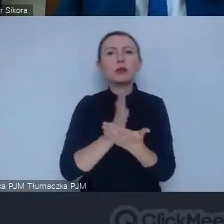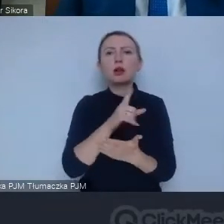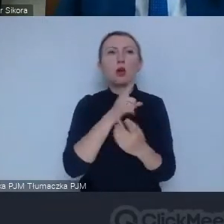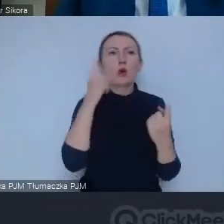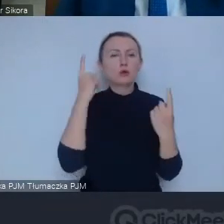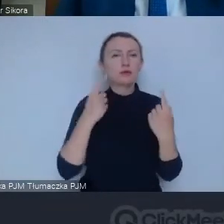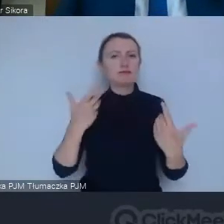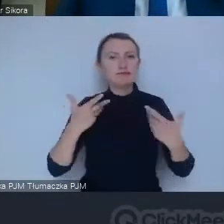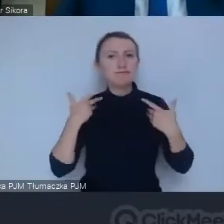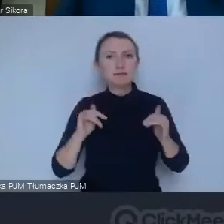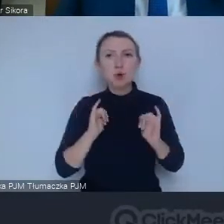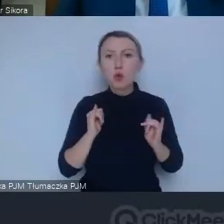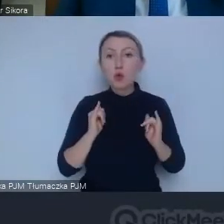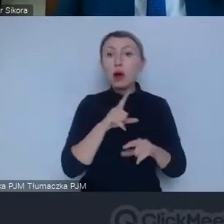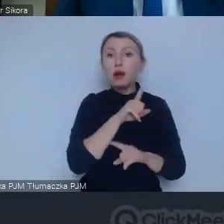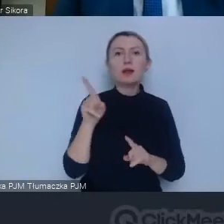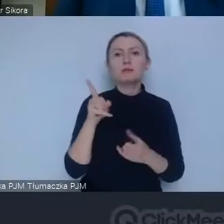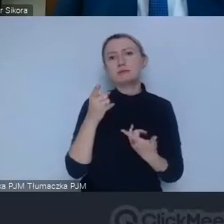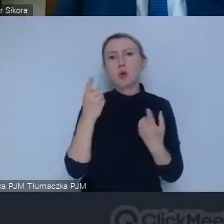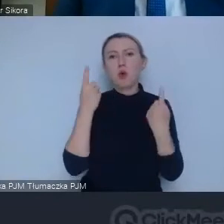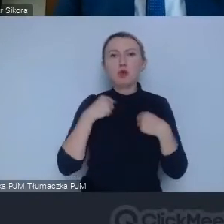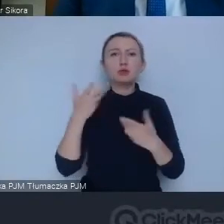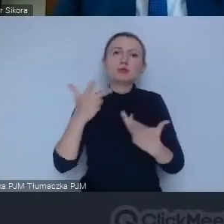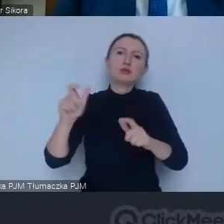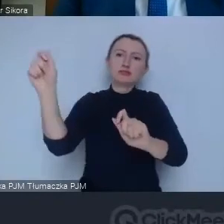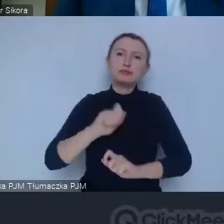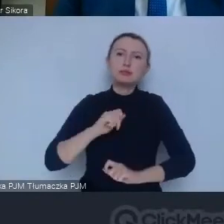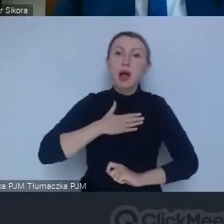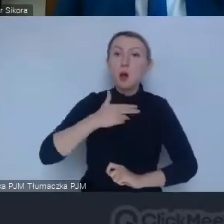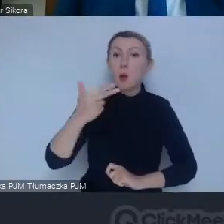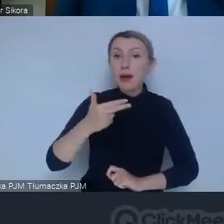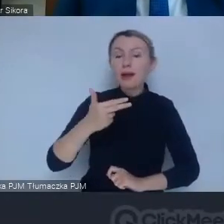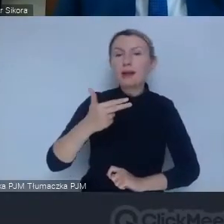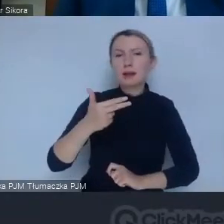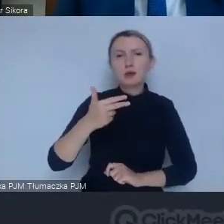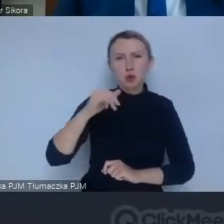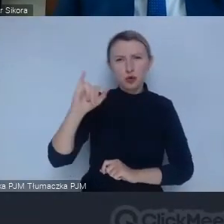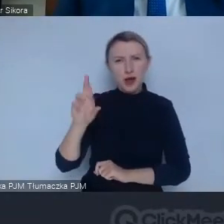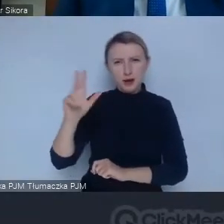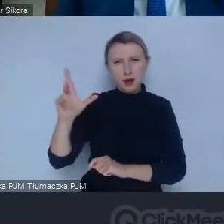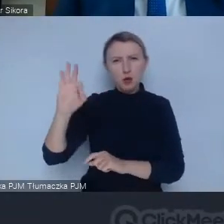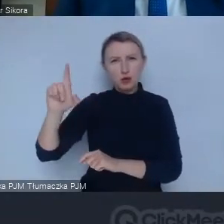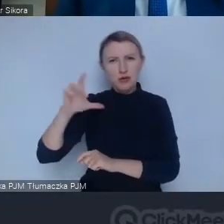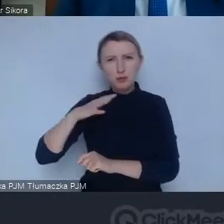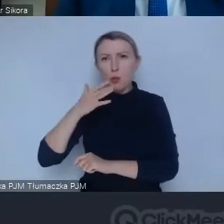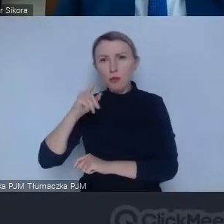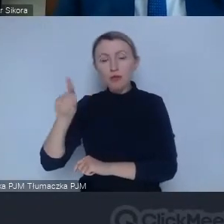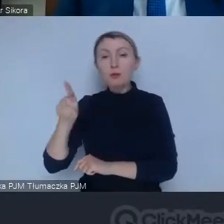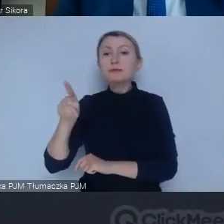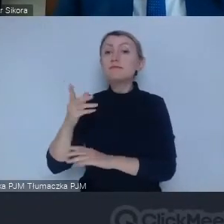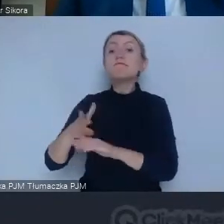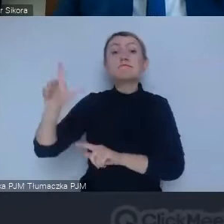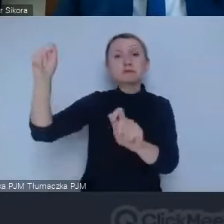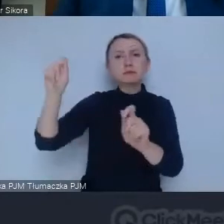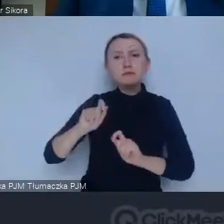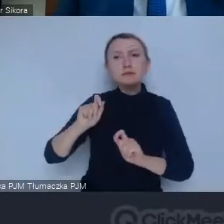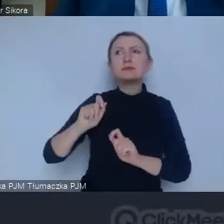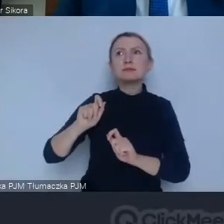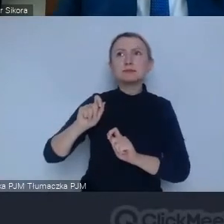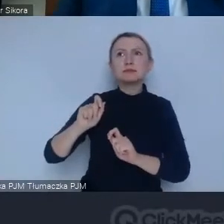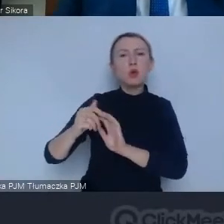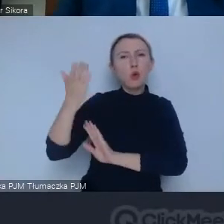dla turystów, którzy tu na weekend, jak kolega prezydent Jarek z Ostrowca powiedział, że przyjeżdżają i on był